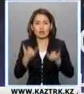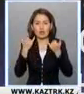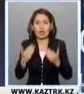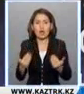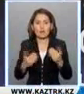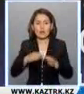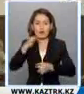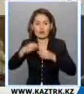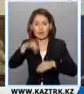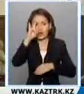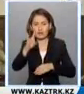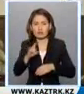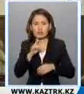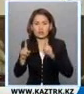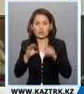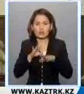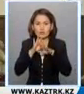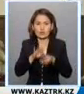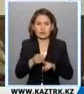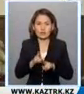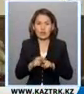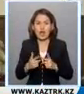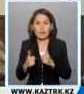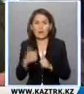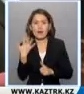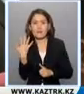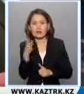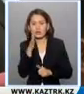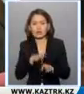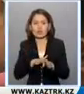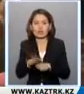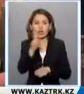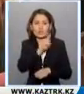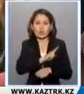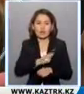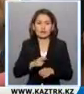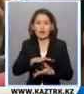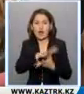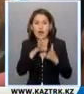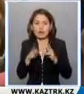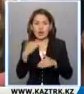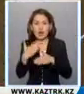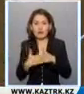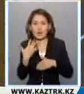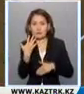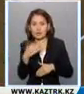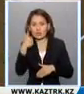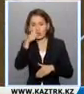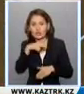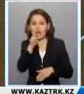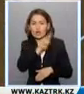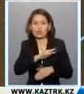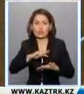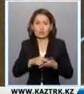бүгін қазғарыш агенттігі салтанатты жиын өткізді. Онда агенттіктің 5 жылдық жұмысы қорытындыланып, алдағы 5 жылға арналған жұмыс